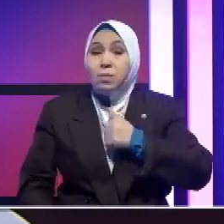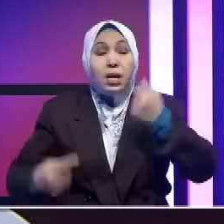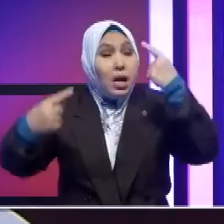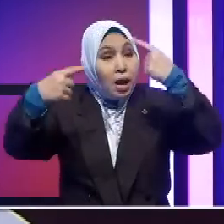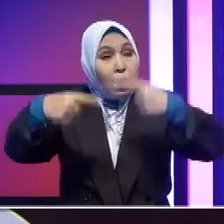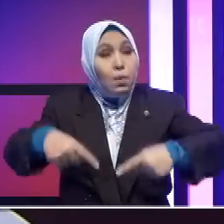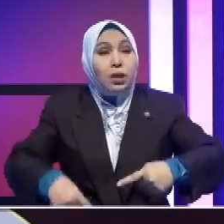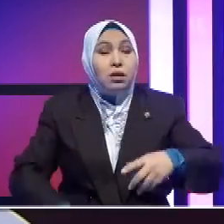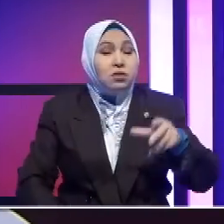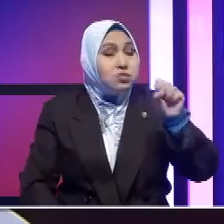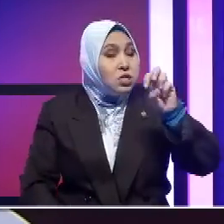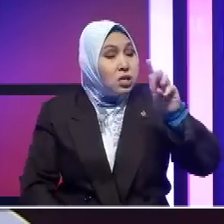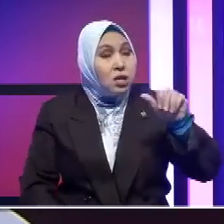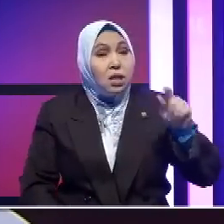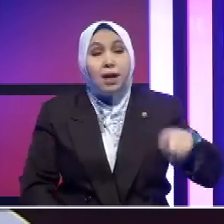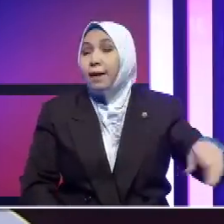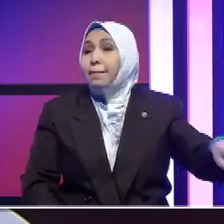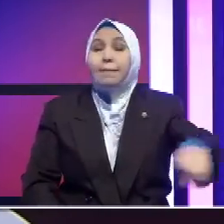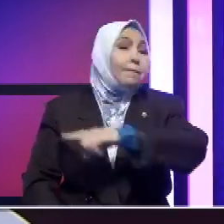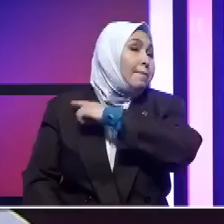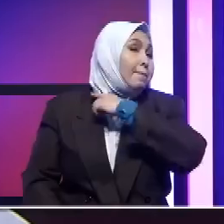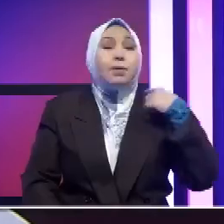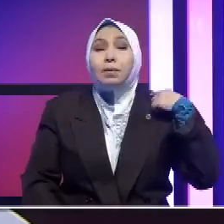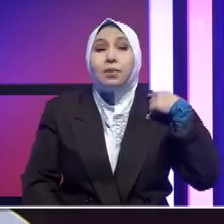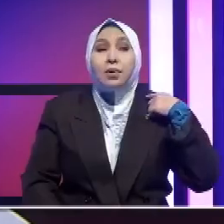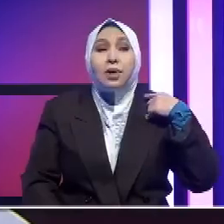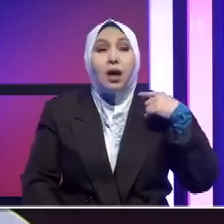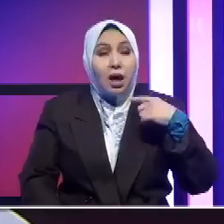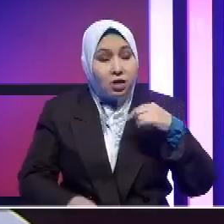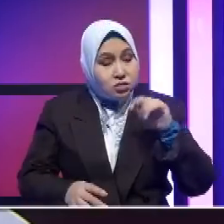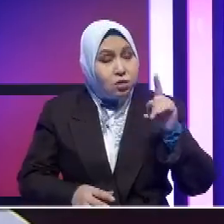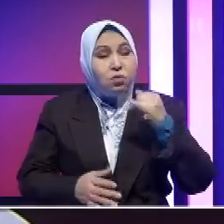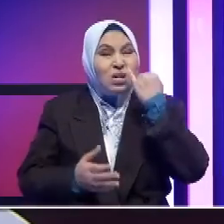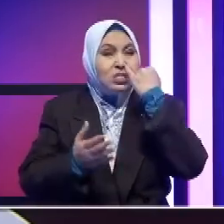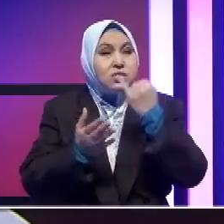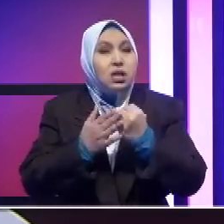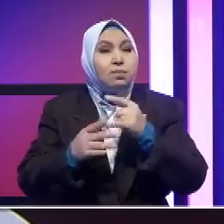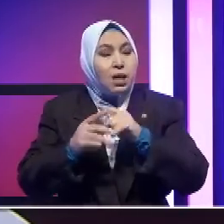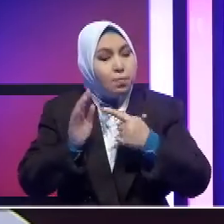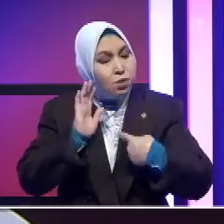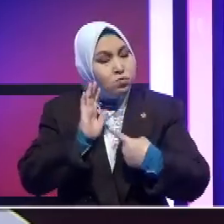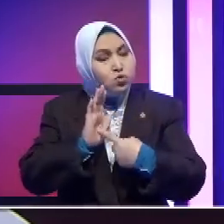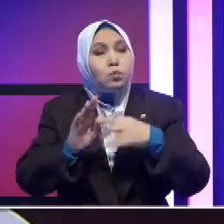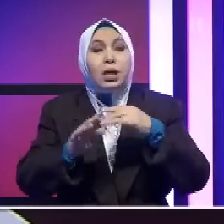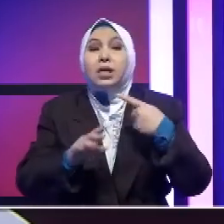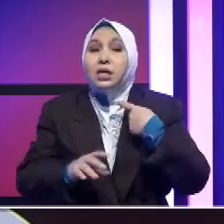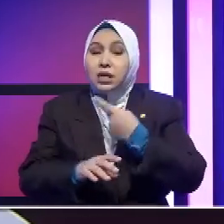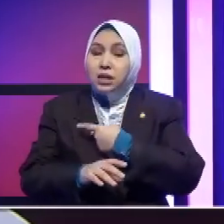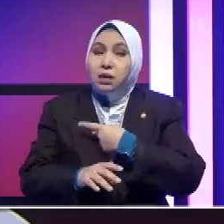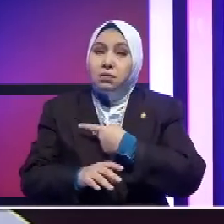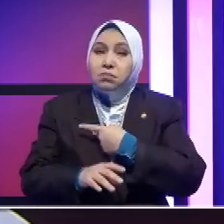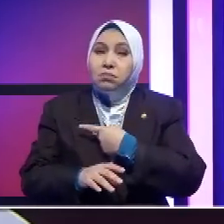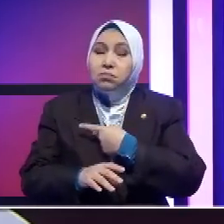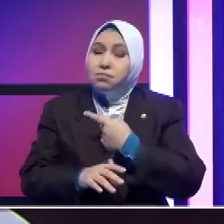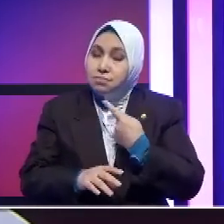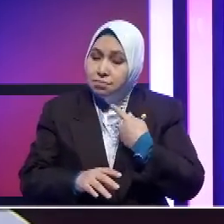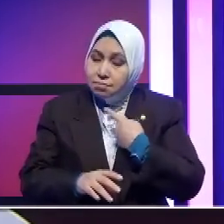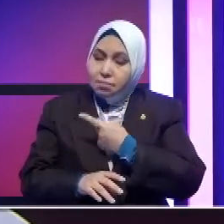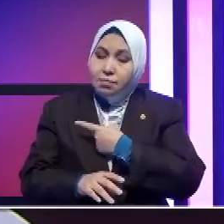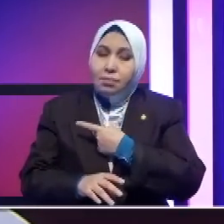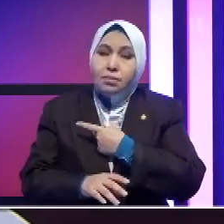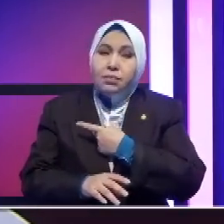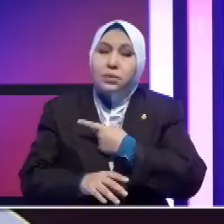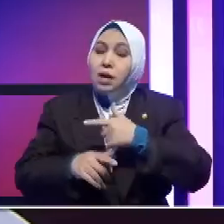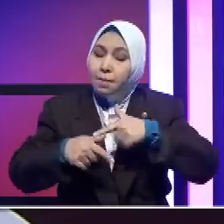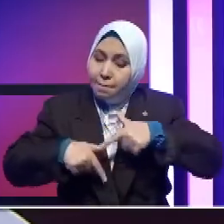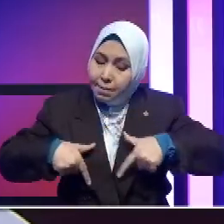dia, dia akan tebas kepalanya, ya, kalau katakan atas dasar kezaliman. Nak menunjukkan kepada kita juga agar kita kena jadi